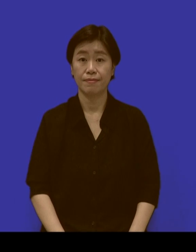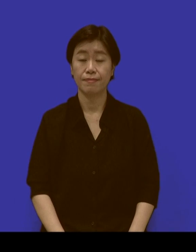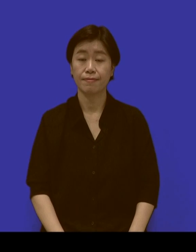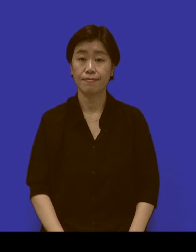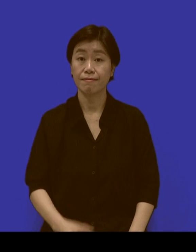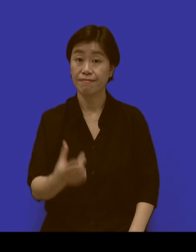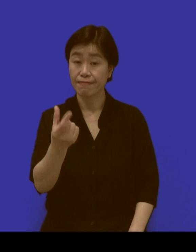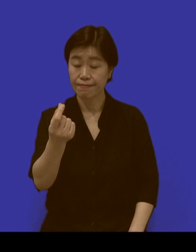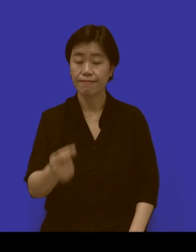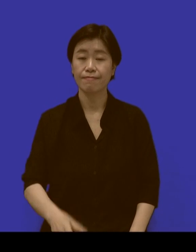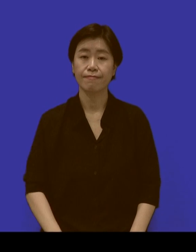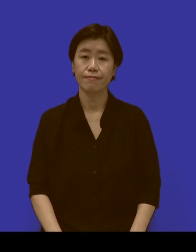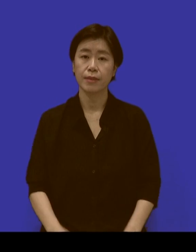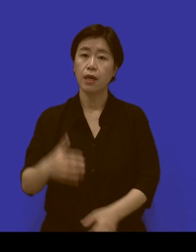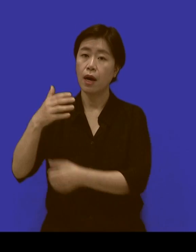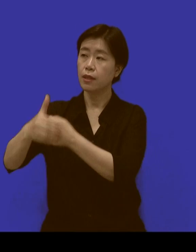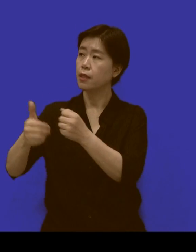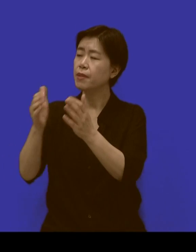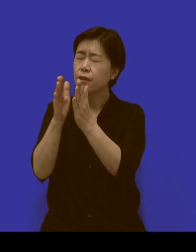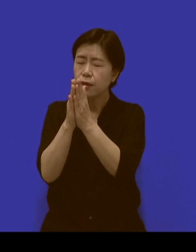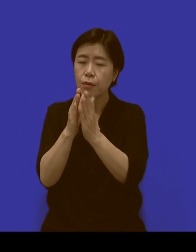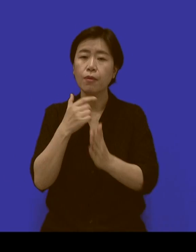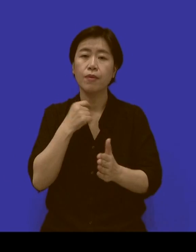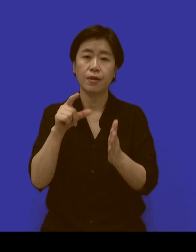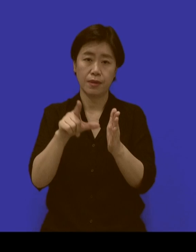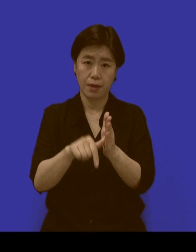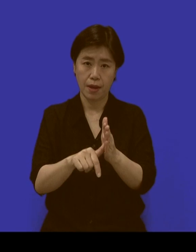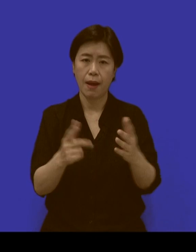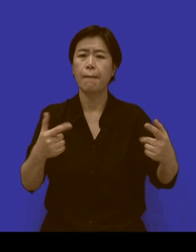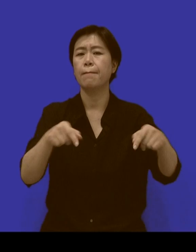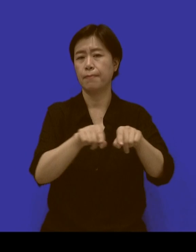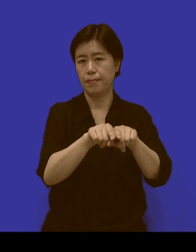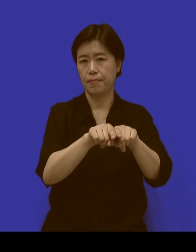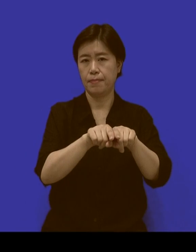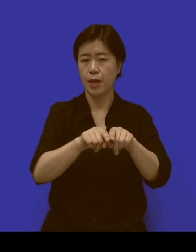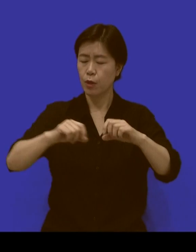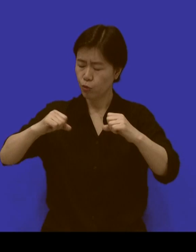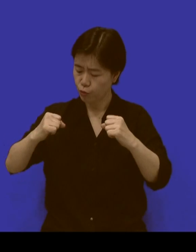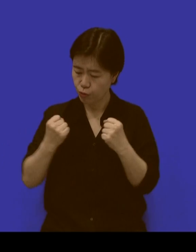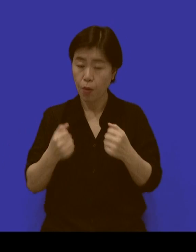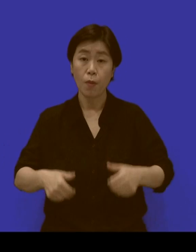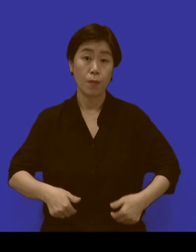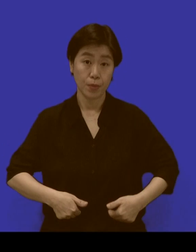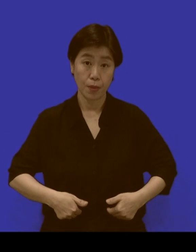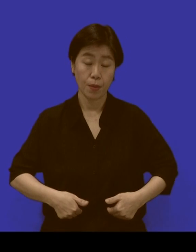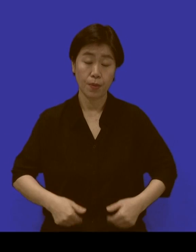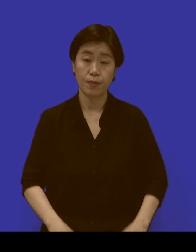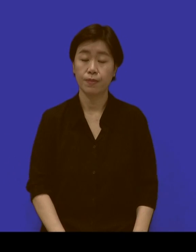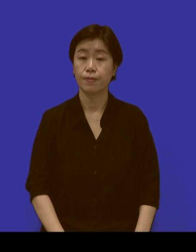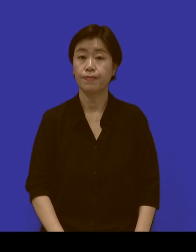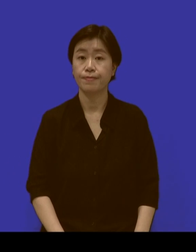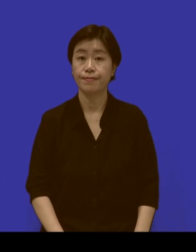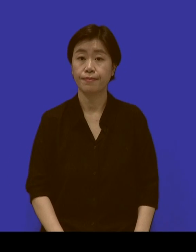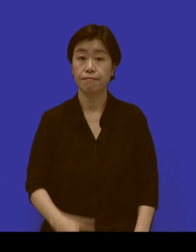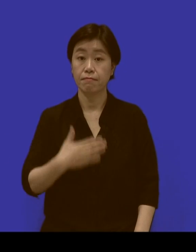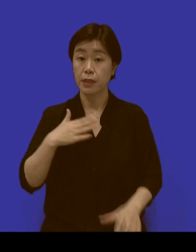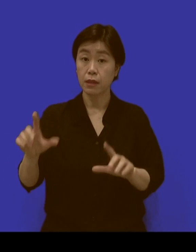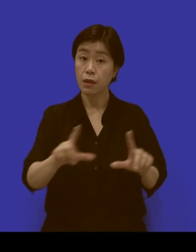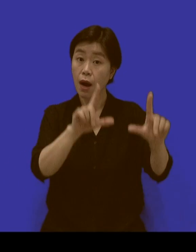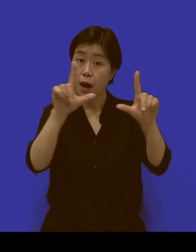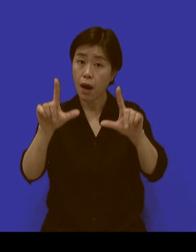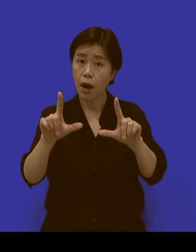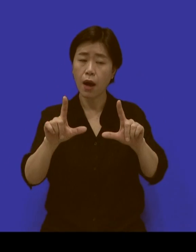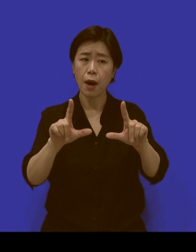때 기도하기를 원하실 때 함께 기도하는 그 순간 그 순종이 아닐까 저는 깨닫게 됐고요. 제 삶에 그런